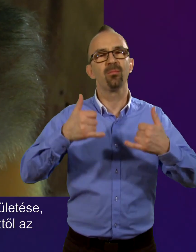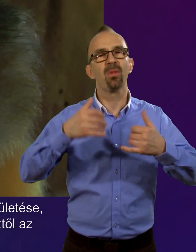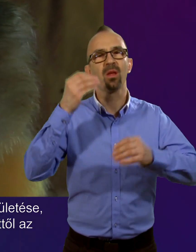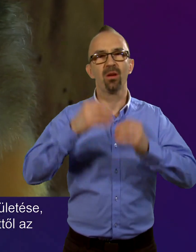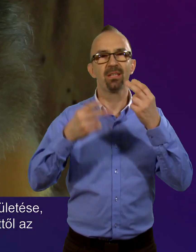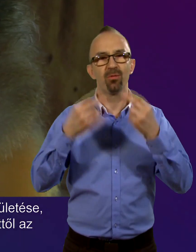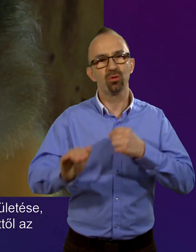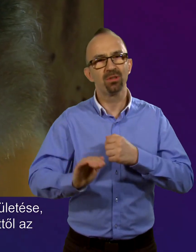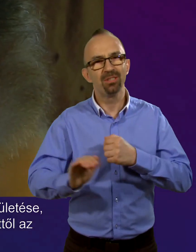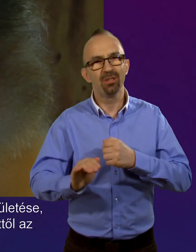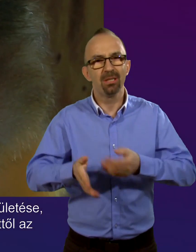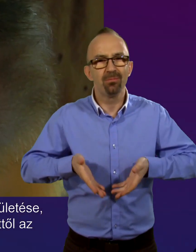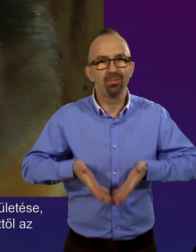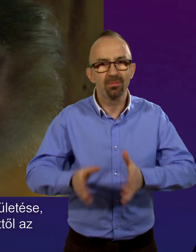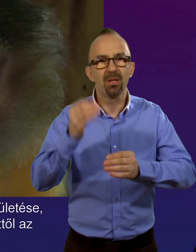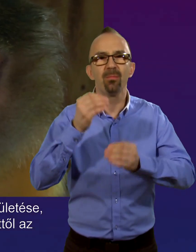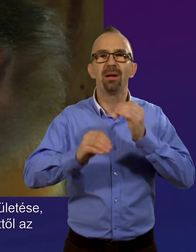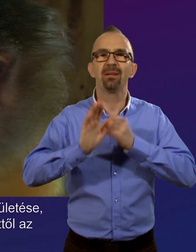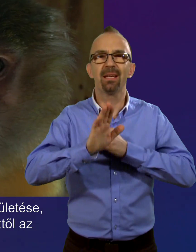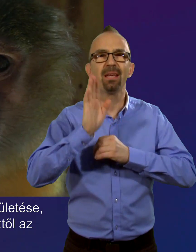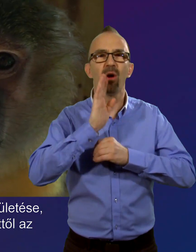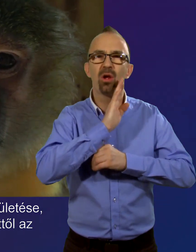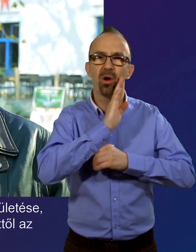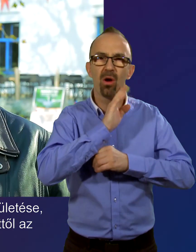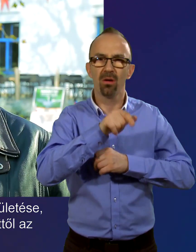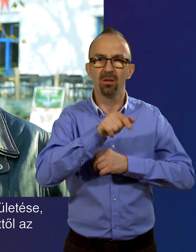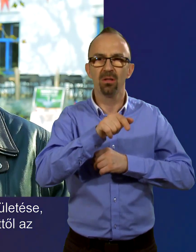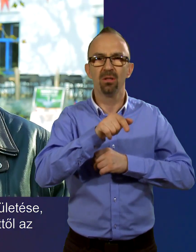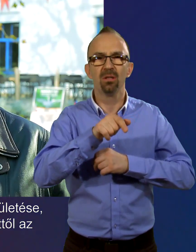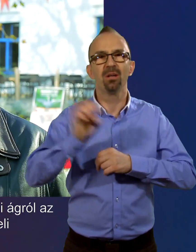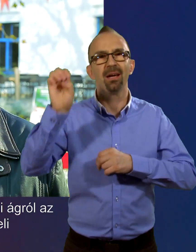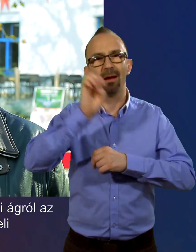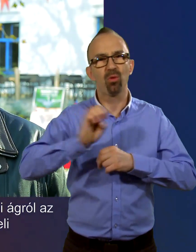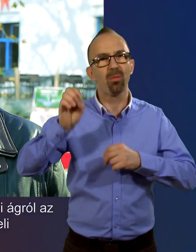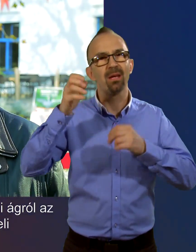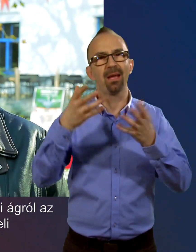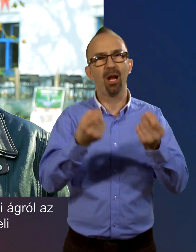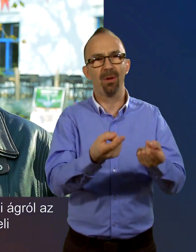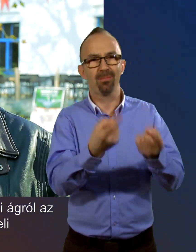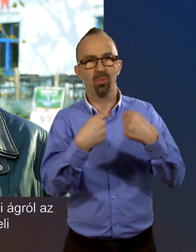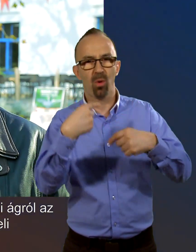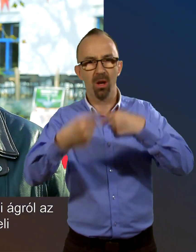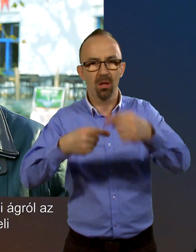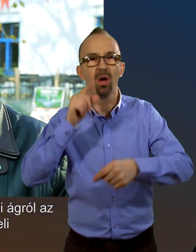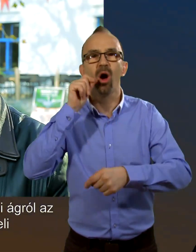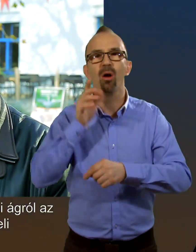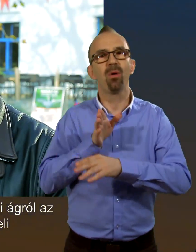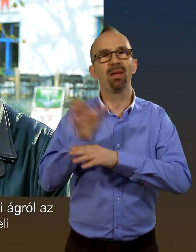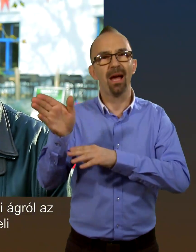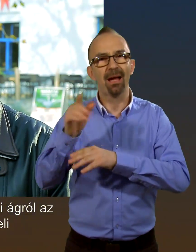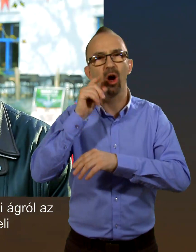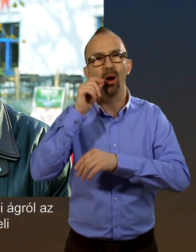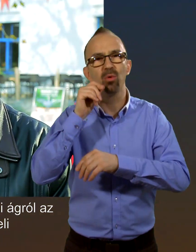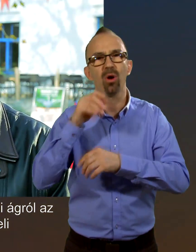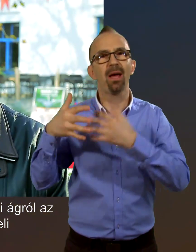Most azért fontos a kicsinek a megszületése, mert neki a anyai ágról ugyanúgy ettől az európai állományból származik, de apai ágról